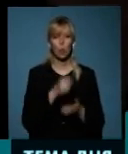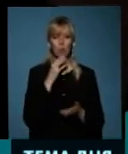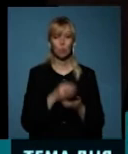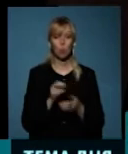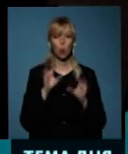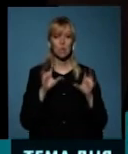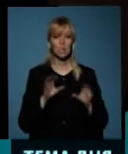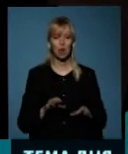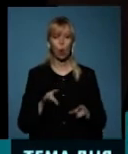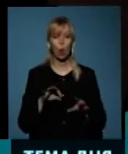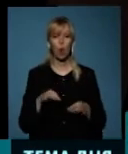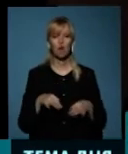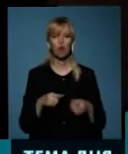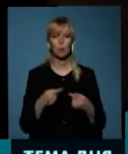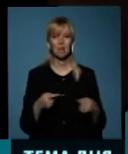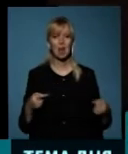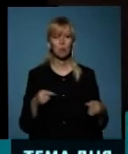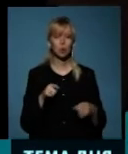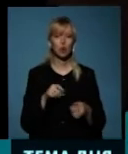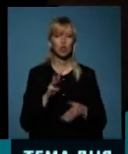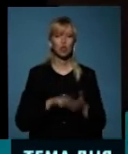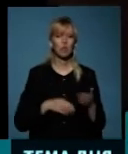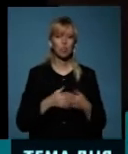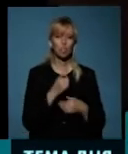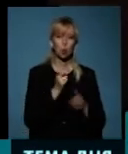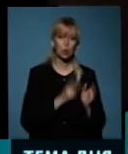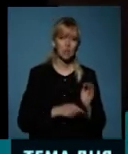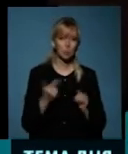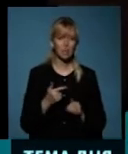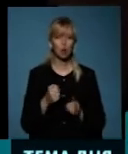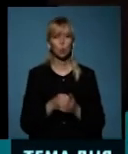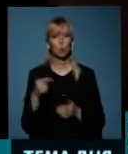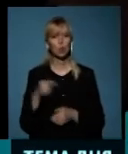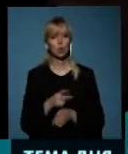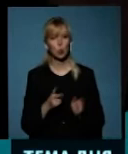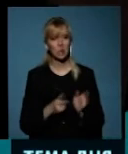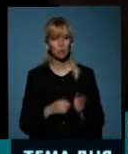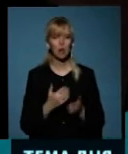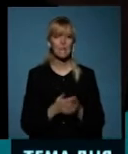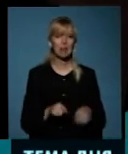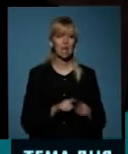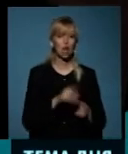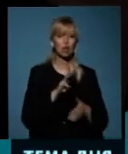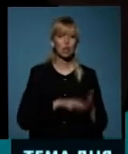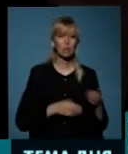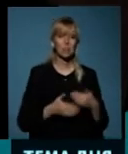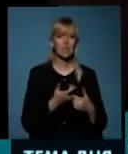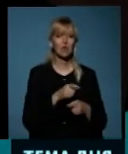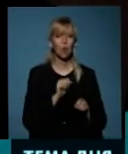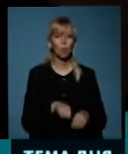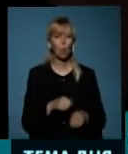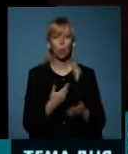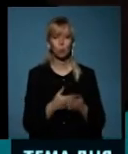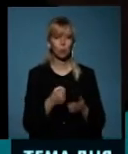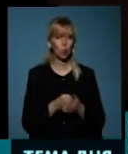по закону про автомобільний транспорт. Вони різного. Штрафна санкція від 170 гривень до 1700. А є така штрафна санкція, де вона буде до